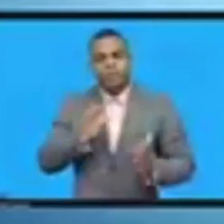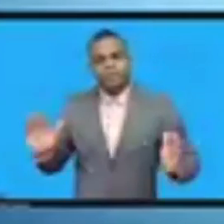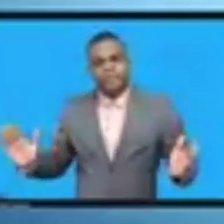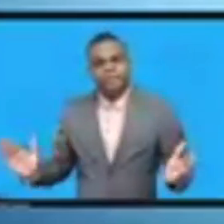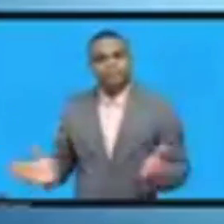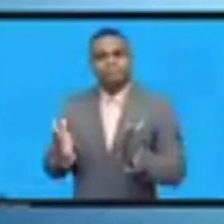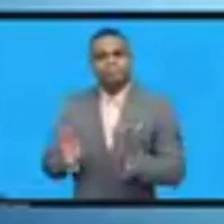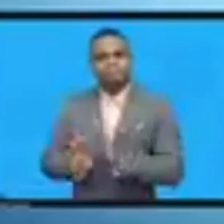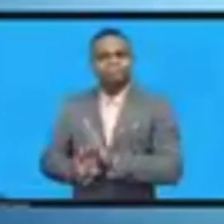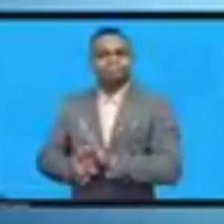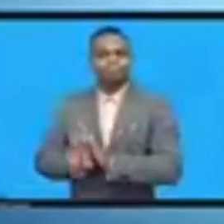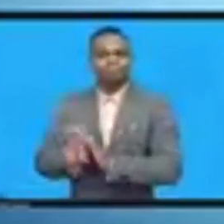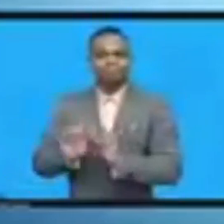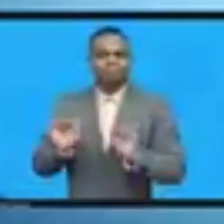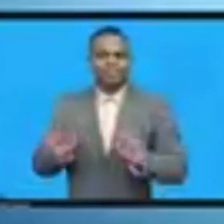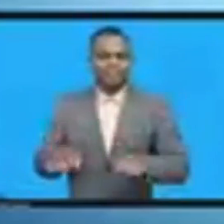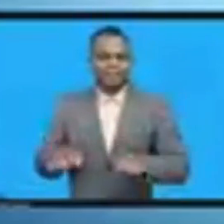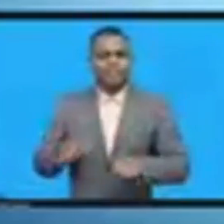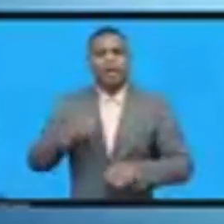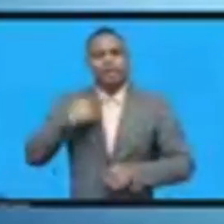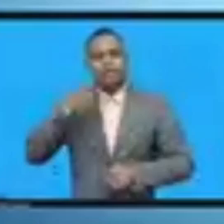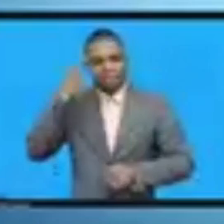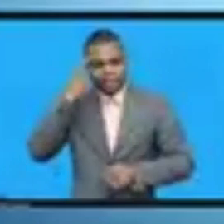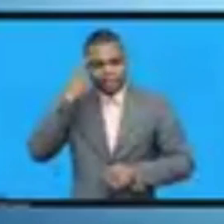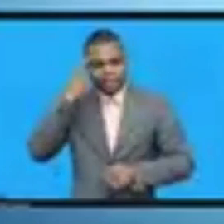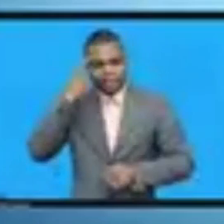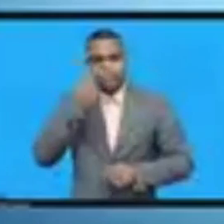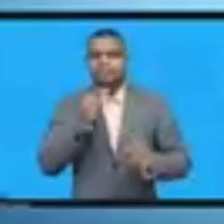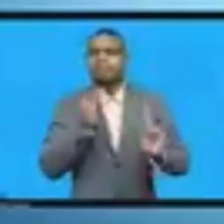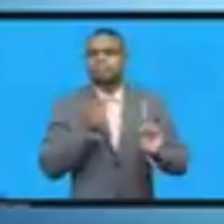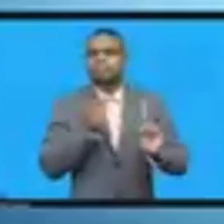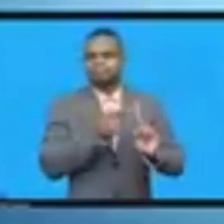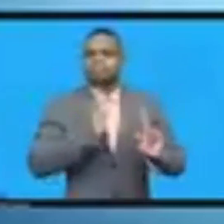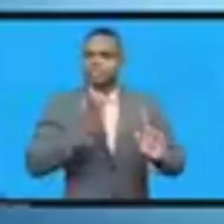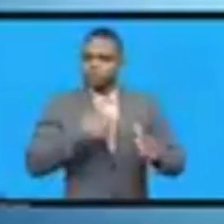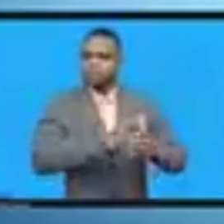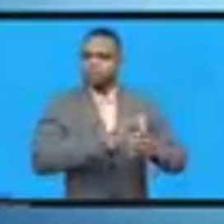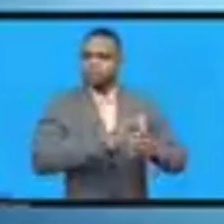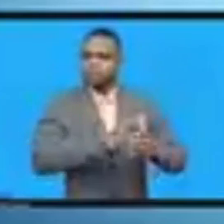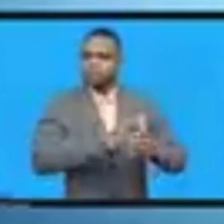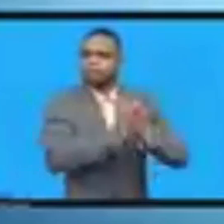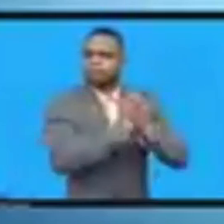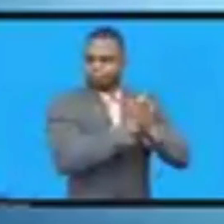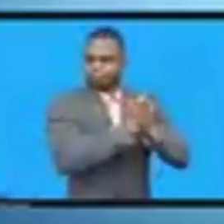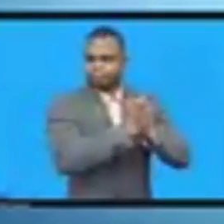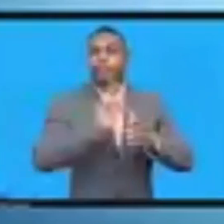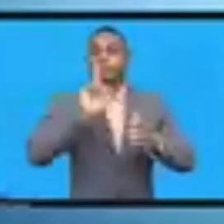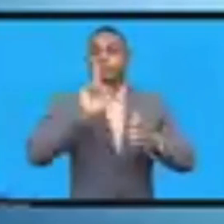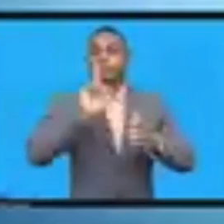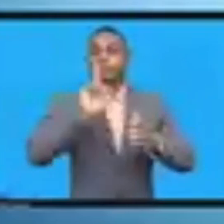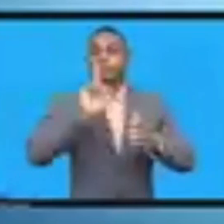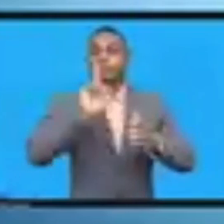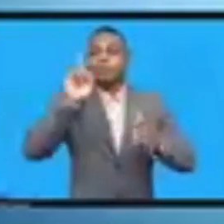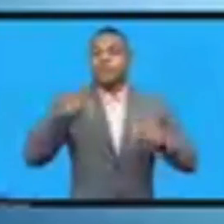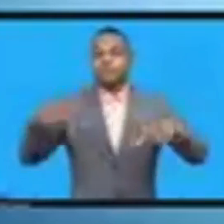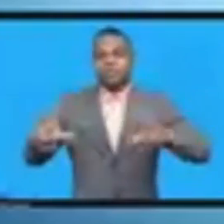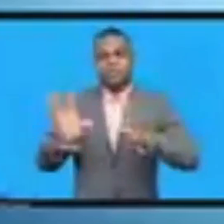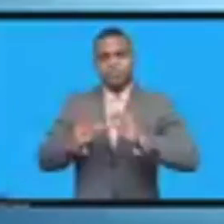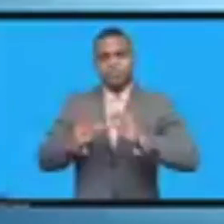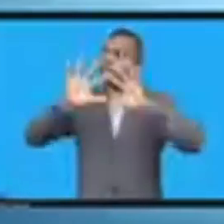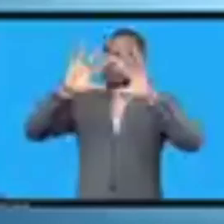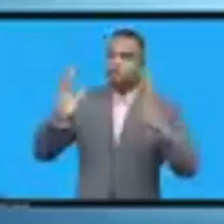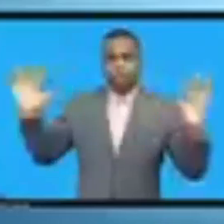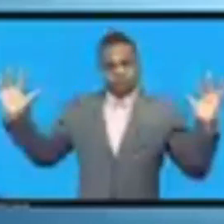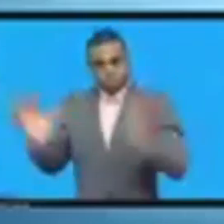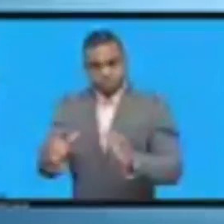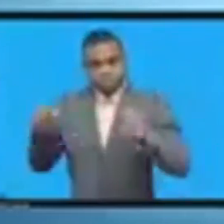对他们致以敬意。在亚利斯阿巴巴举行的这次盛会，对实